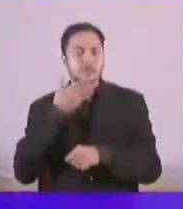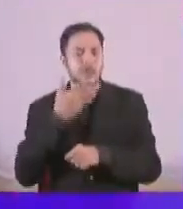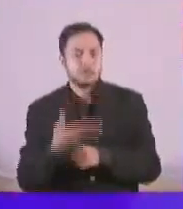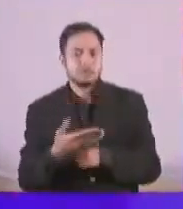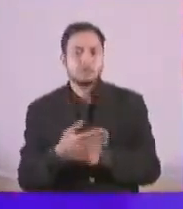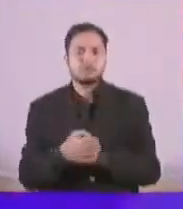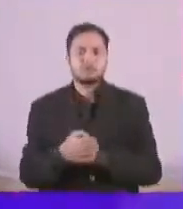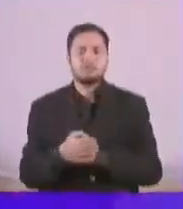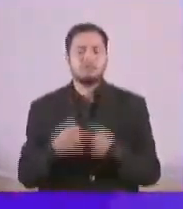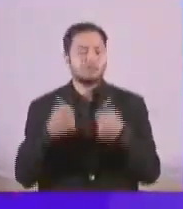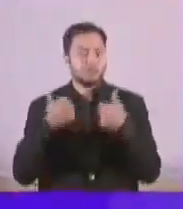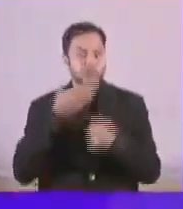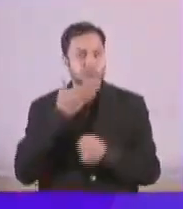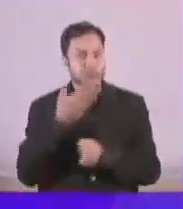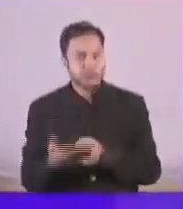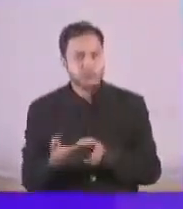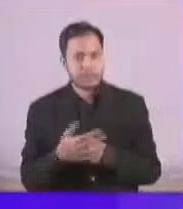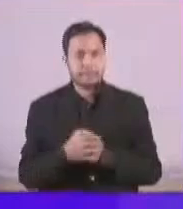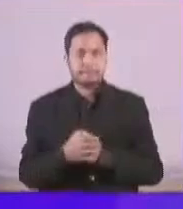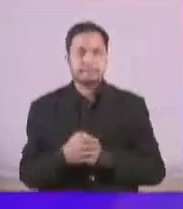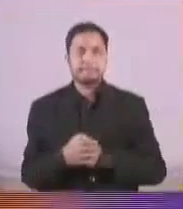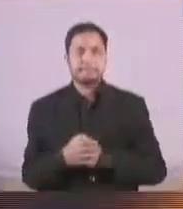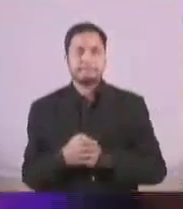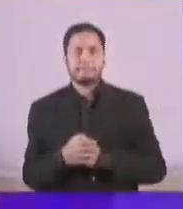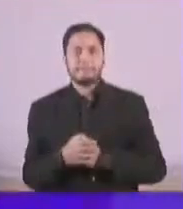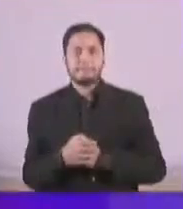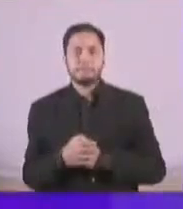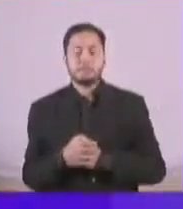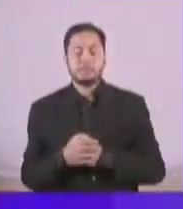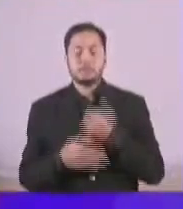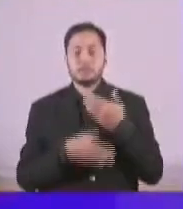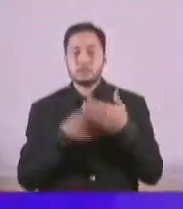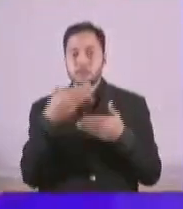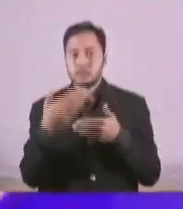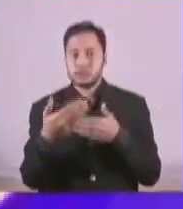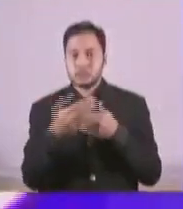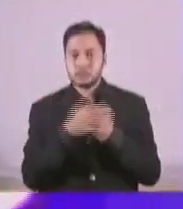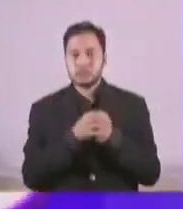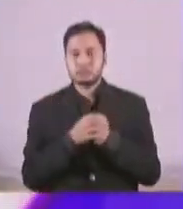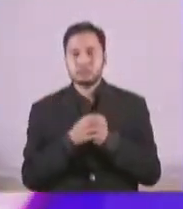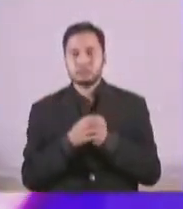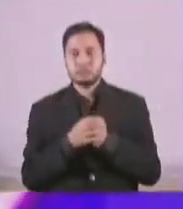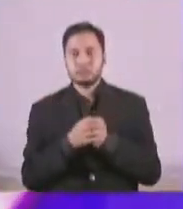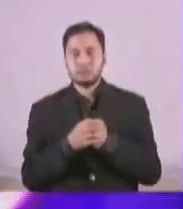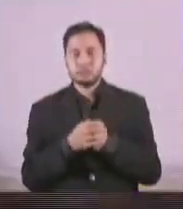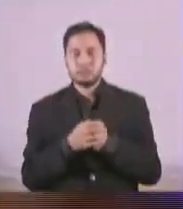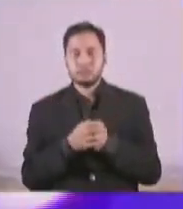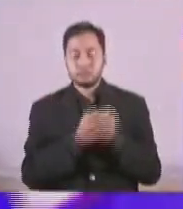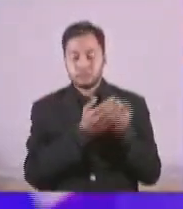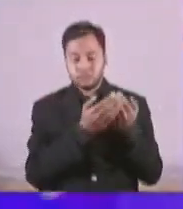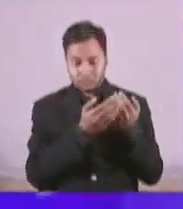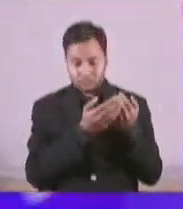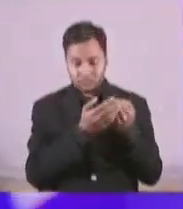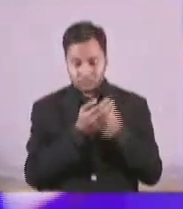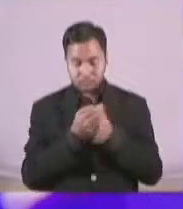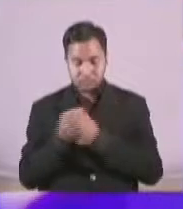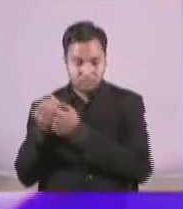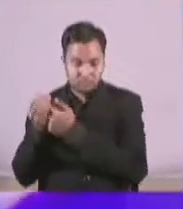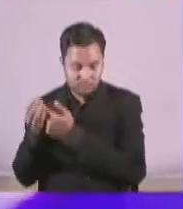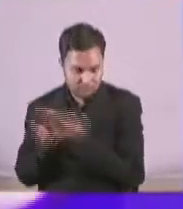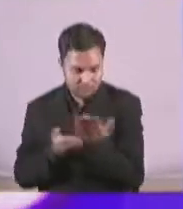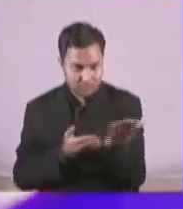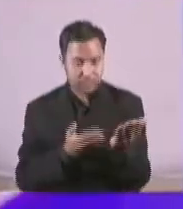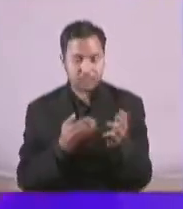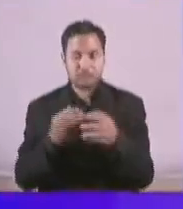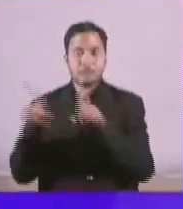kasih. Mohon tenang, mohon tenang. Berikutnya, kami persilakan kepada paslon nomor urut 1 untuk memilih huruf pertanyaan